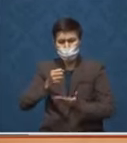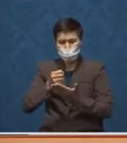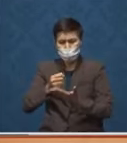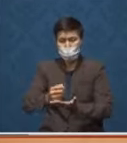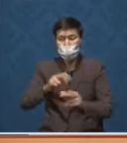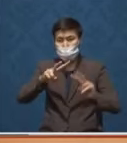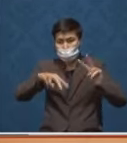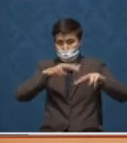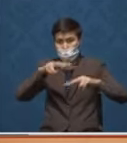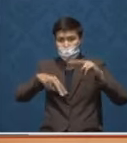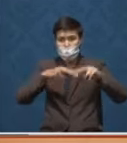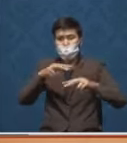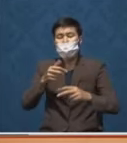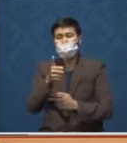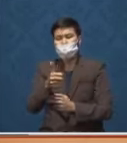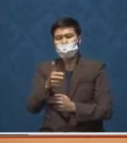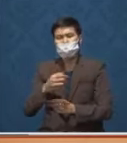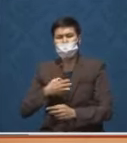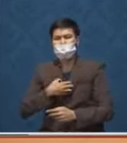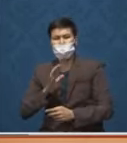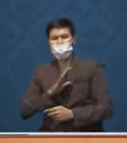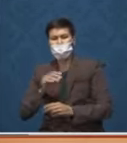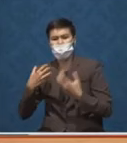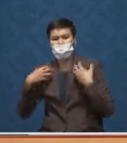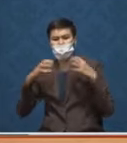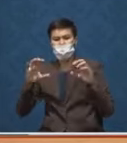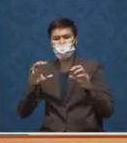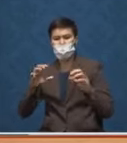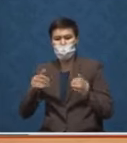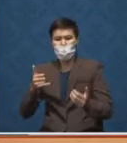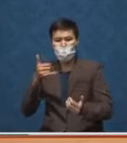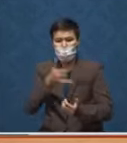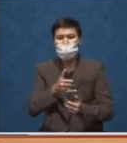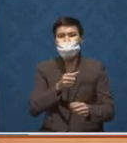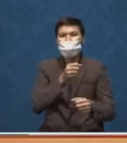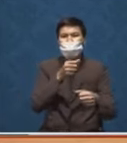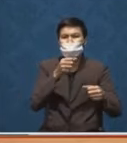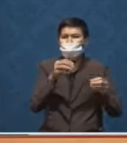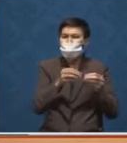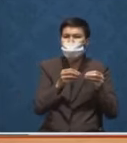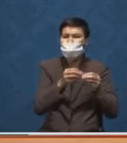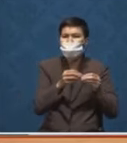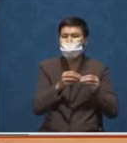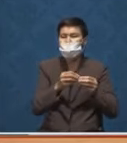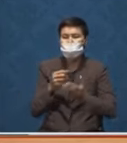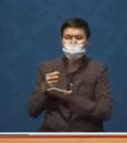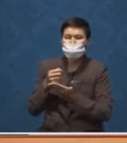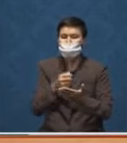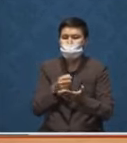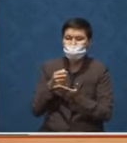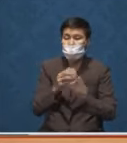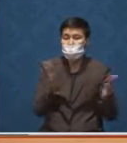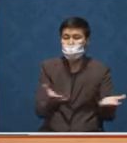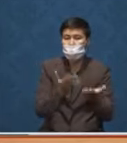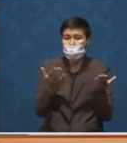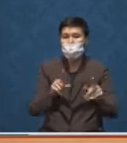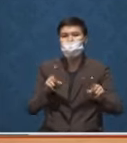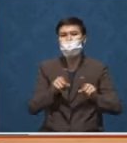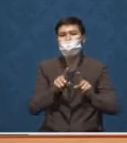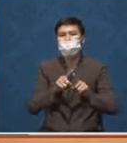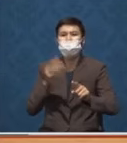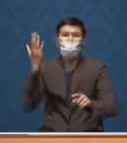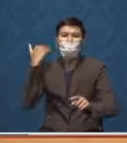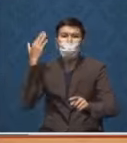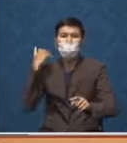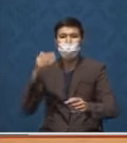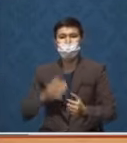กว่านะครับไม่อยากให้รัฐเข้าไปแทรกแซงเพื่อไปเอื้อประโยชน์ให้กับธุรกิจโทรคมนาคมเหมือนที่เคยเกิดขึ้นในอดีต